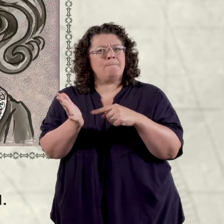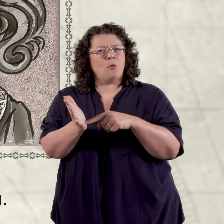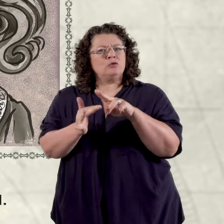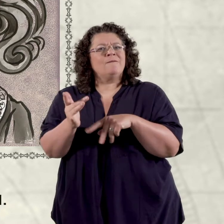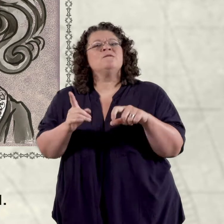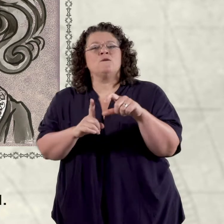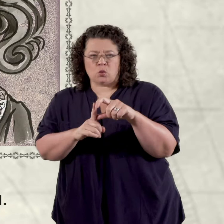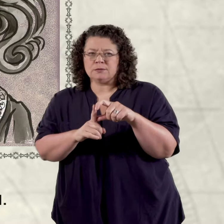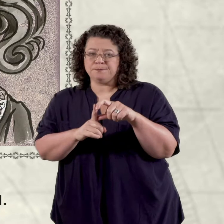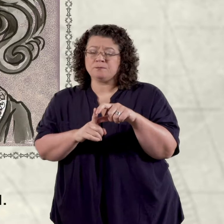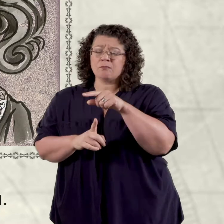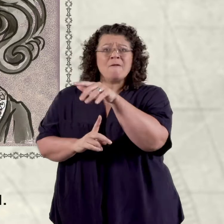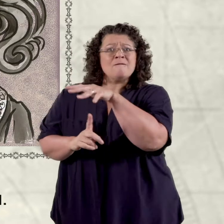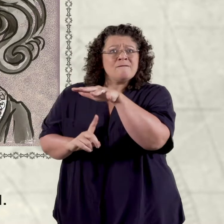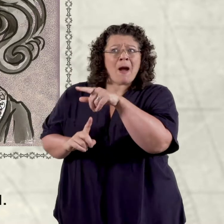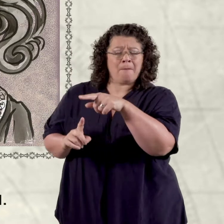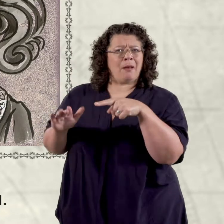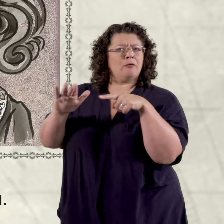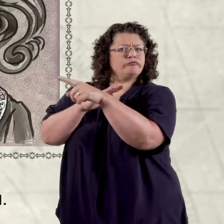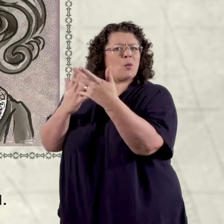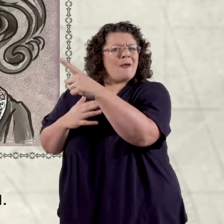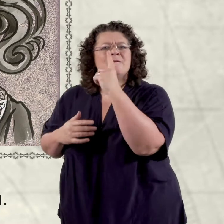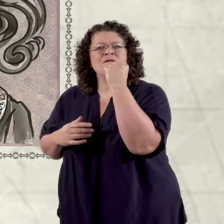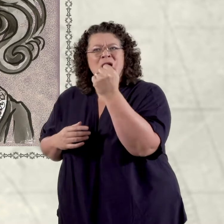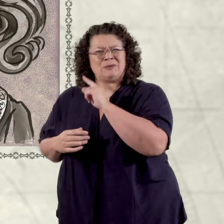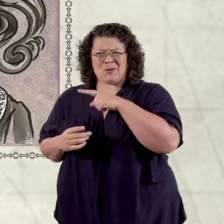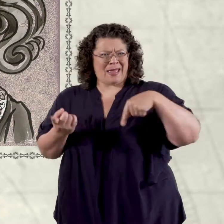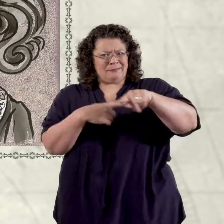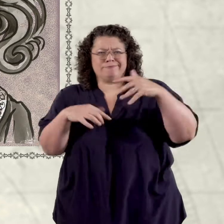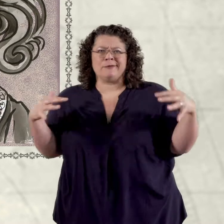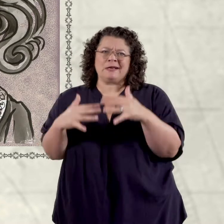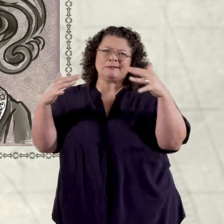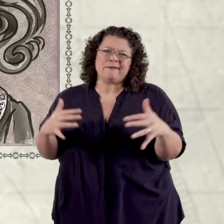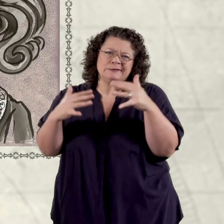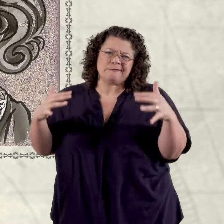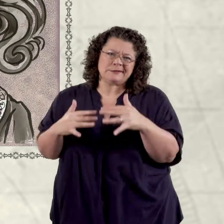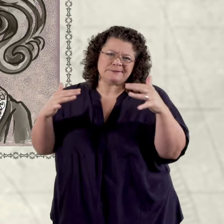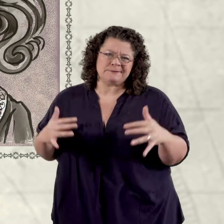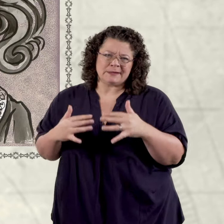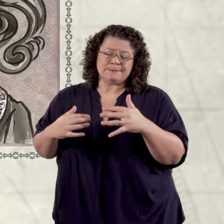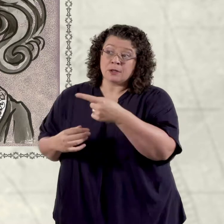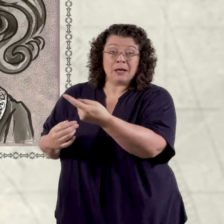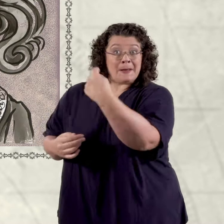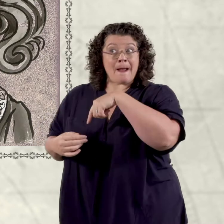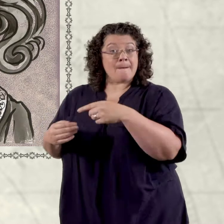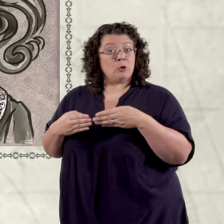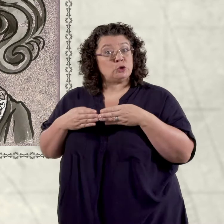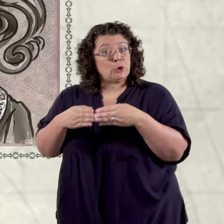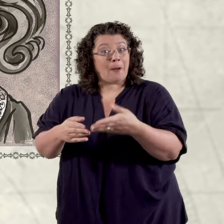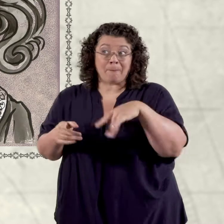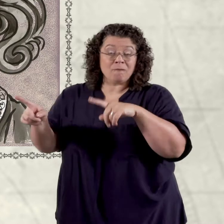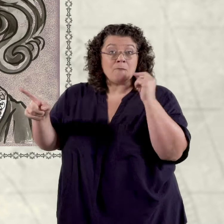i Ffrainc yn ystod y gwrthryfel. Daeth Elinor ar long o Ffrainc i Gymru i'm mhriodi i.